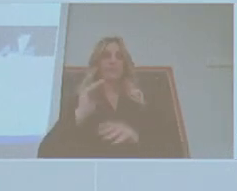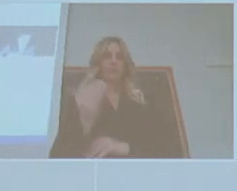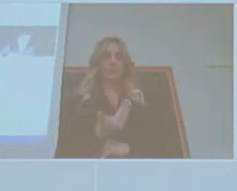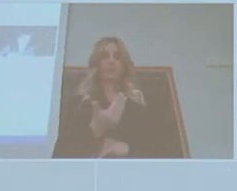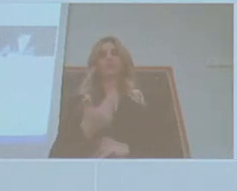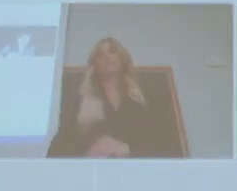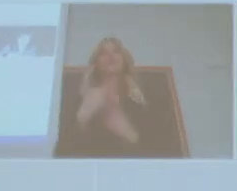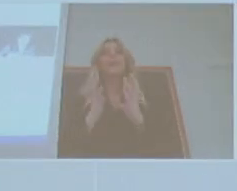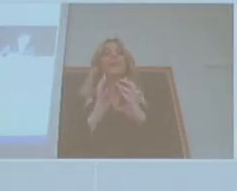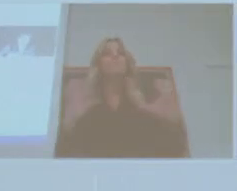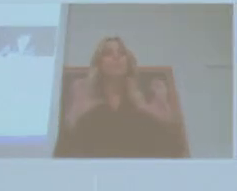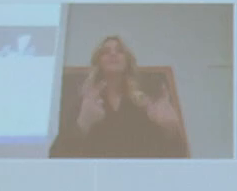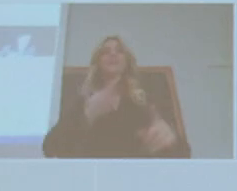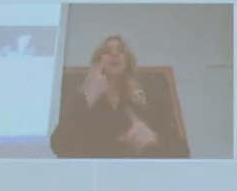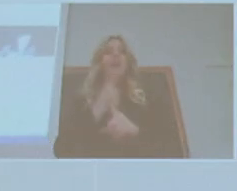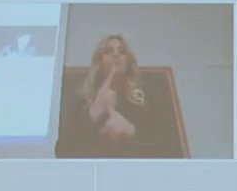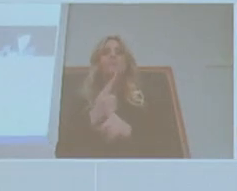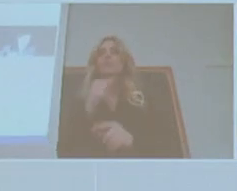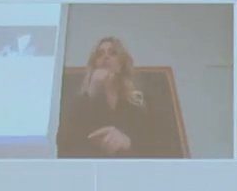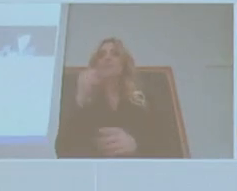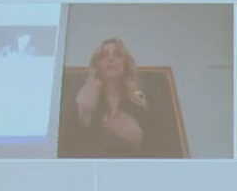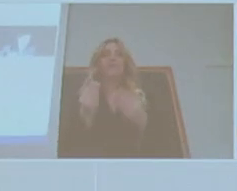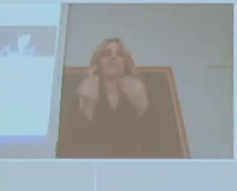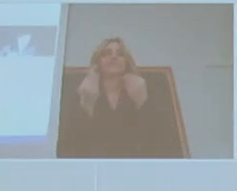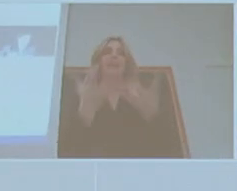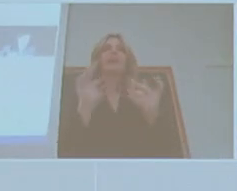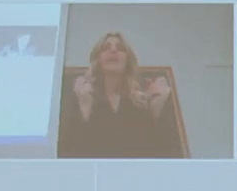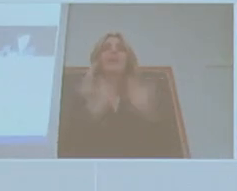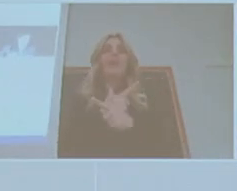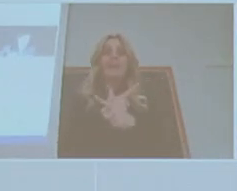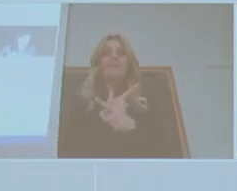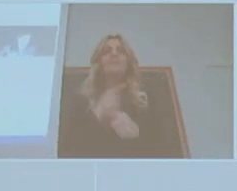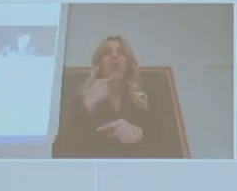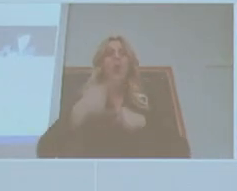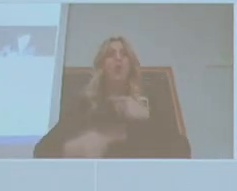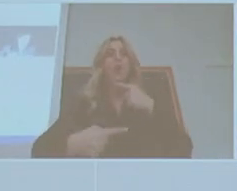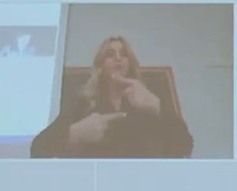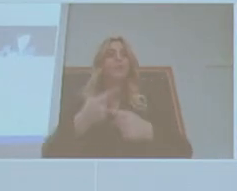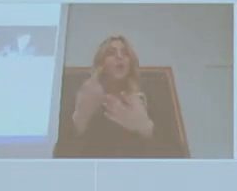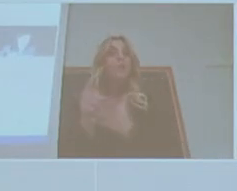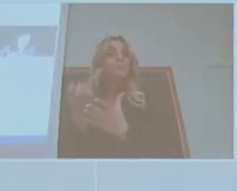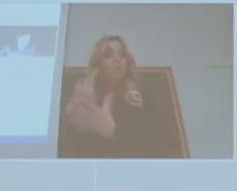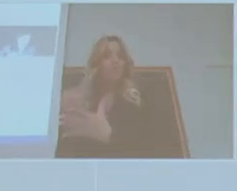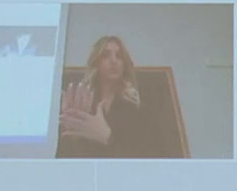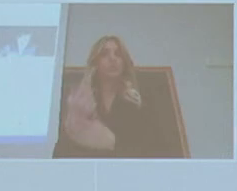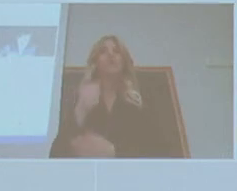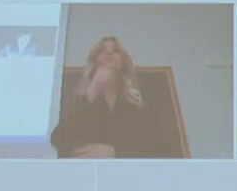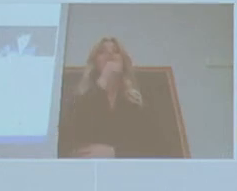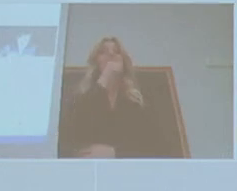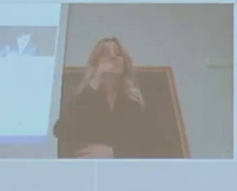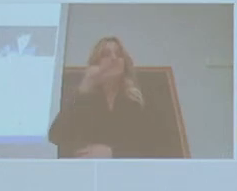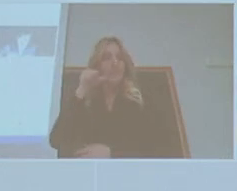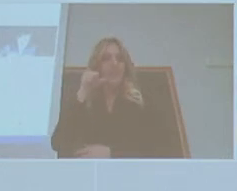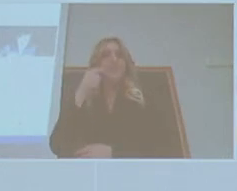hanno necessità di garantire continuità ai loro processi produttivi, hanno necessità di assicurarsi